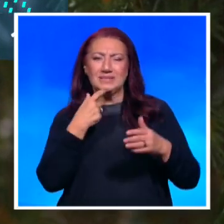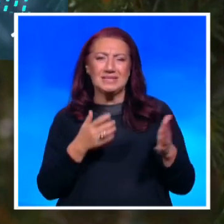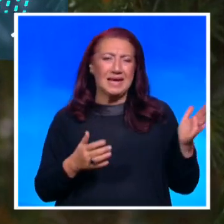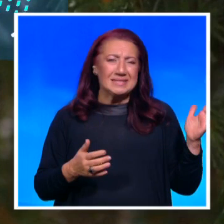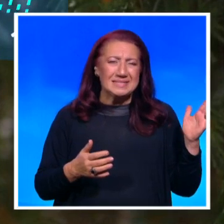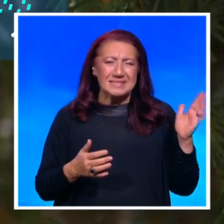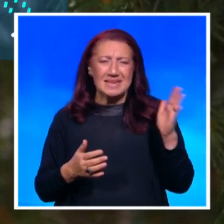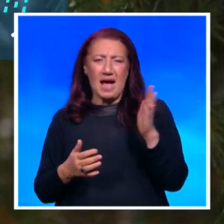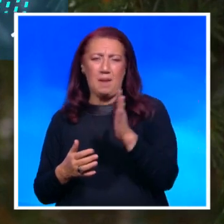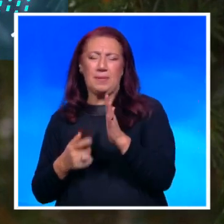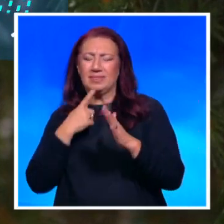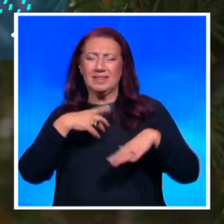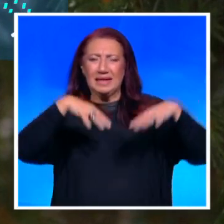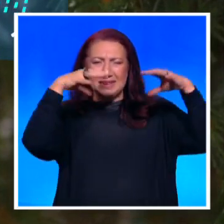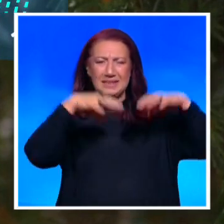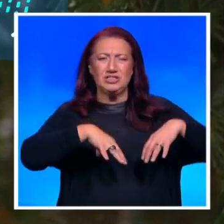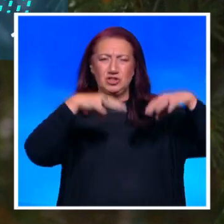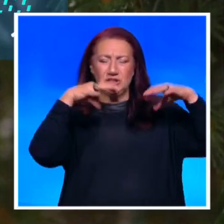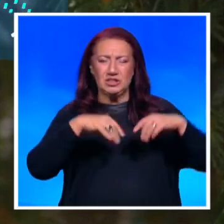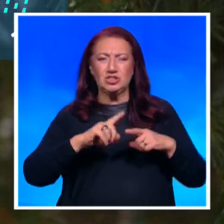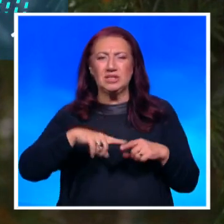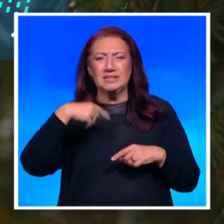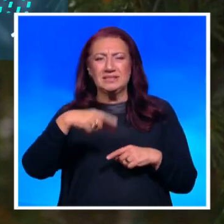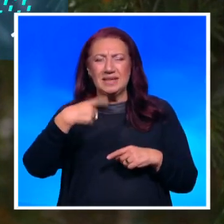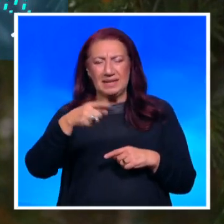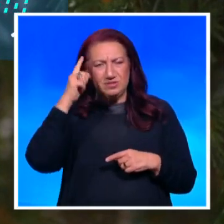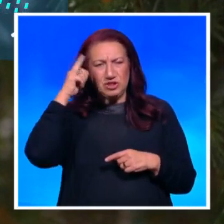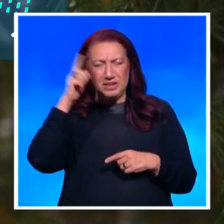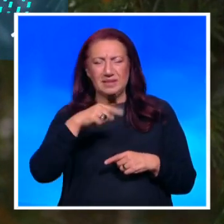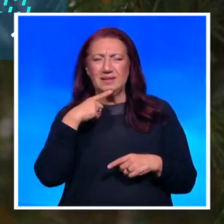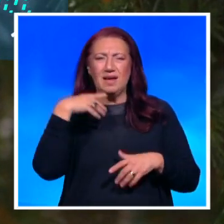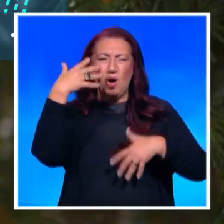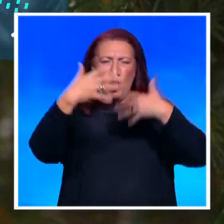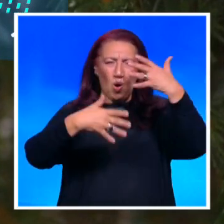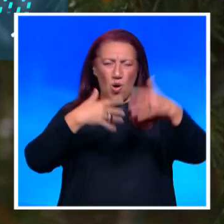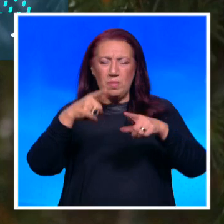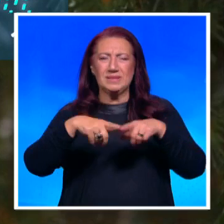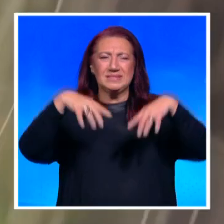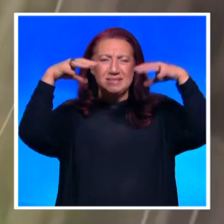валежи от дъжд. През следващите няколко дни ще бъде предимно облачно с валежи от дъжд